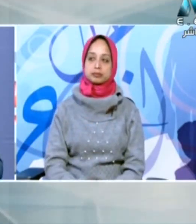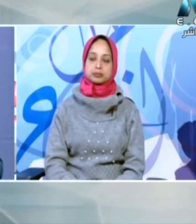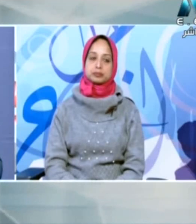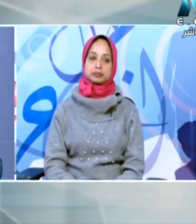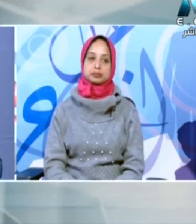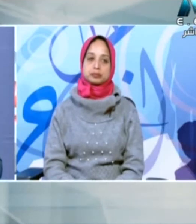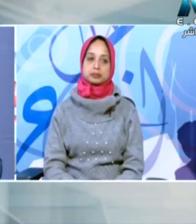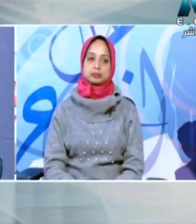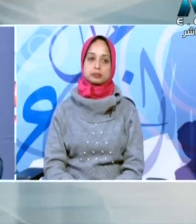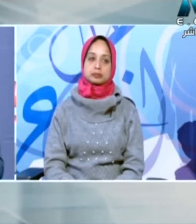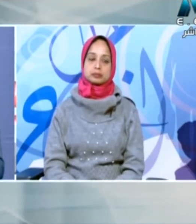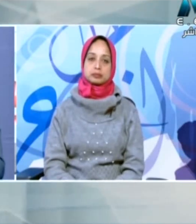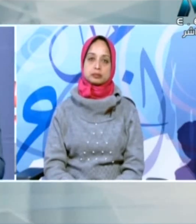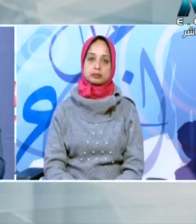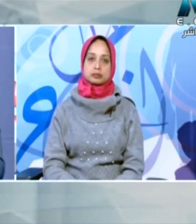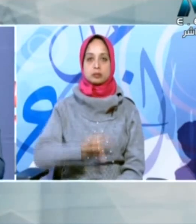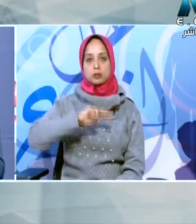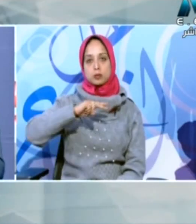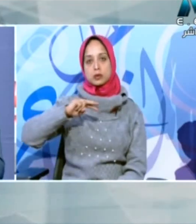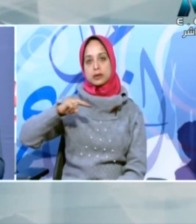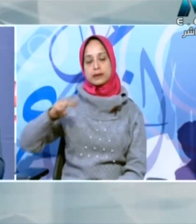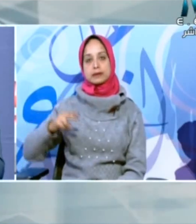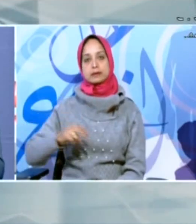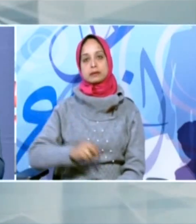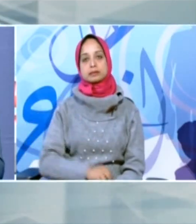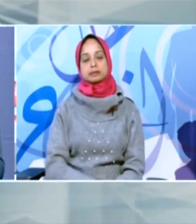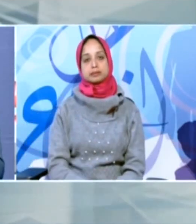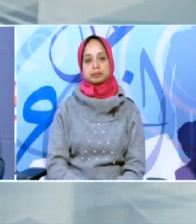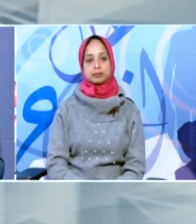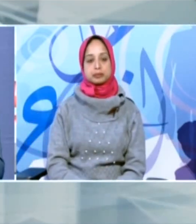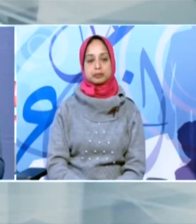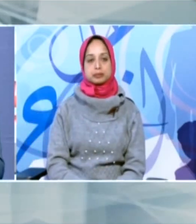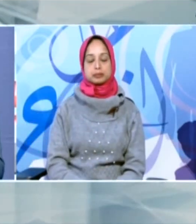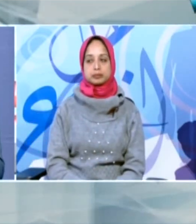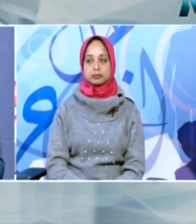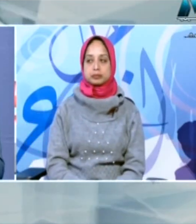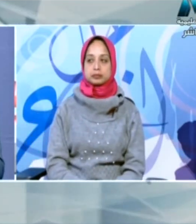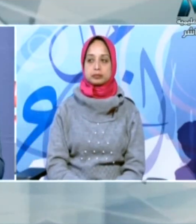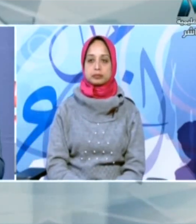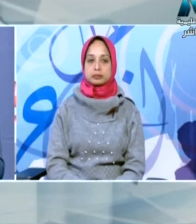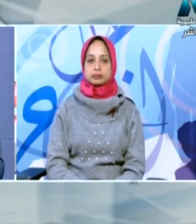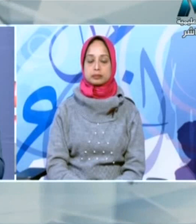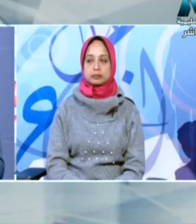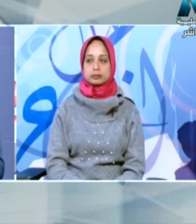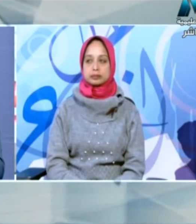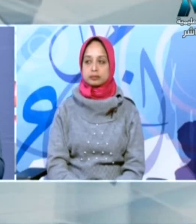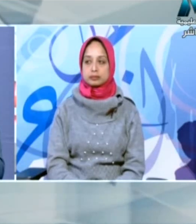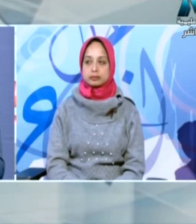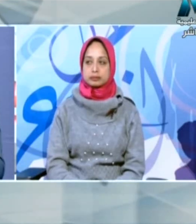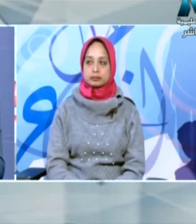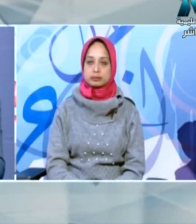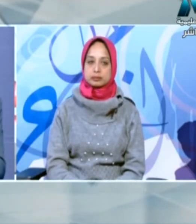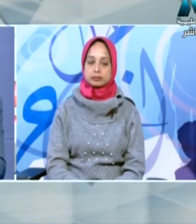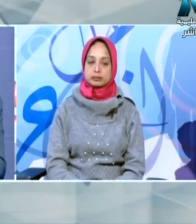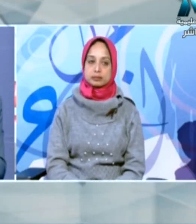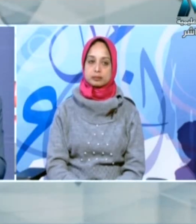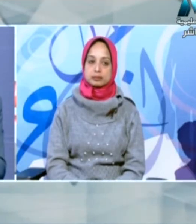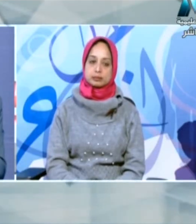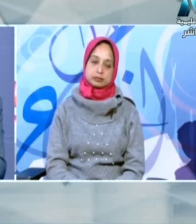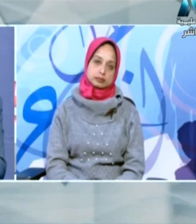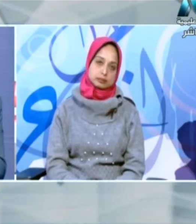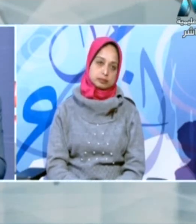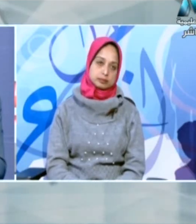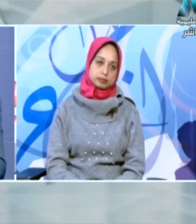عندي المتغيرات. طبعا بنقول ايه النتائج، معلش بقى استحملونا النهارده الاستاذ محمود مش معايا.